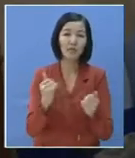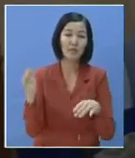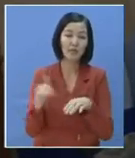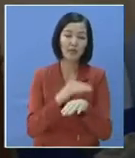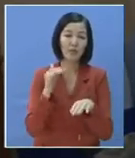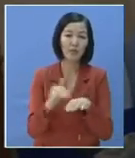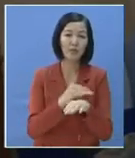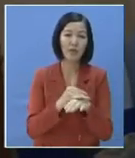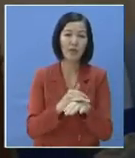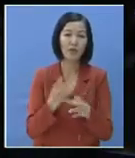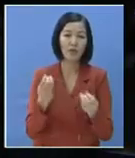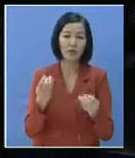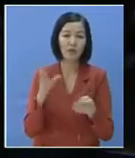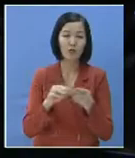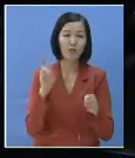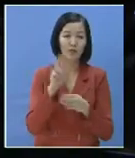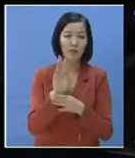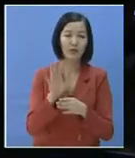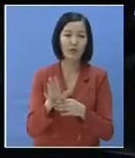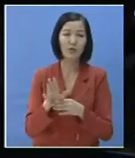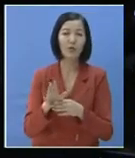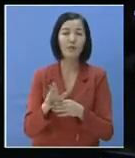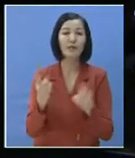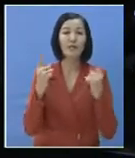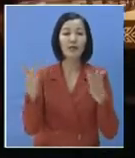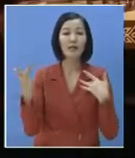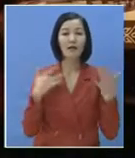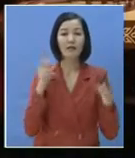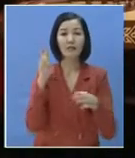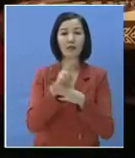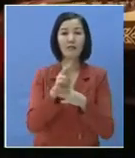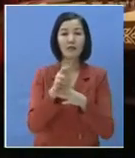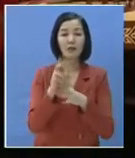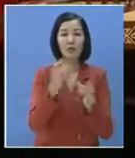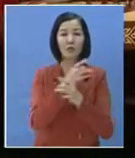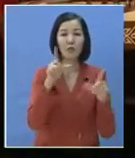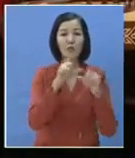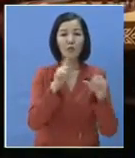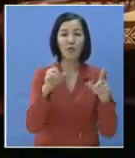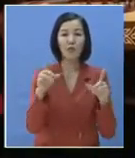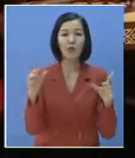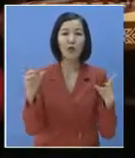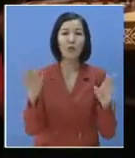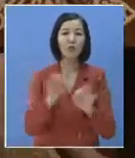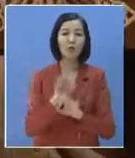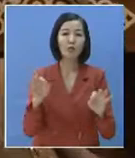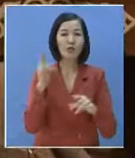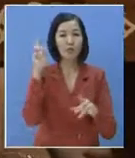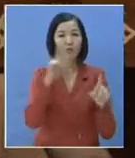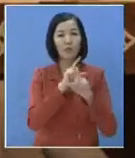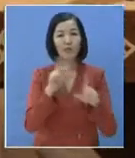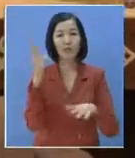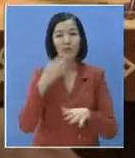доброжелательные. Надеюсь приехать к вам снова. До гала-концерта участники фестиваля посетили объекты культуры и музыкальные учебные заведения